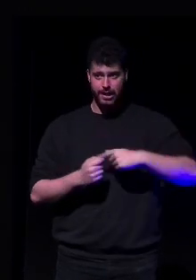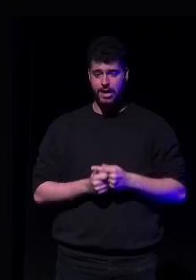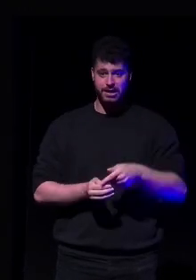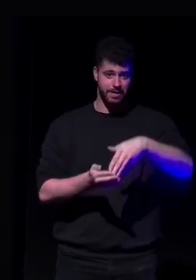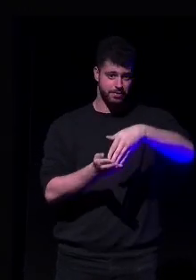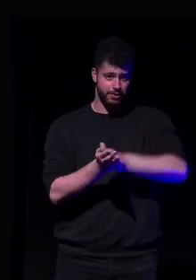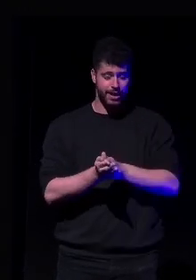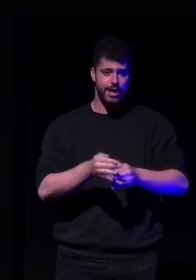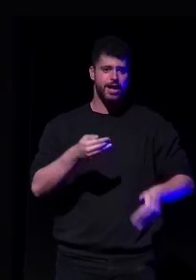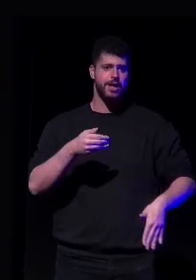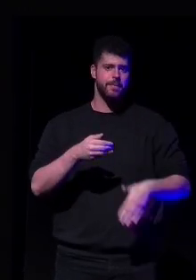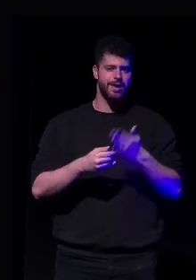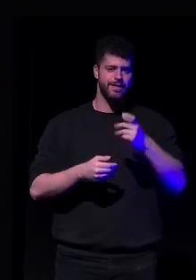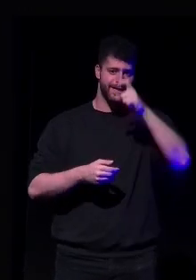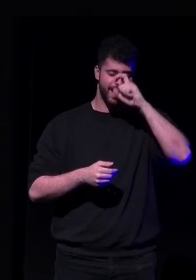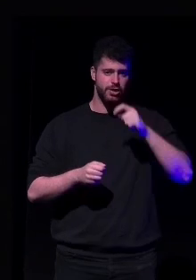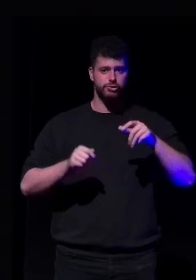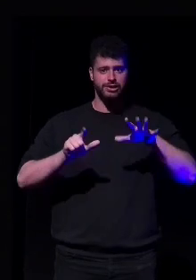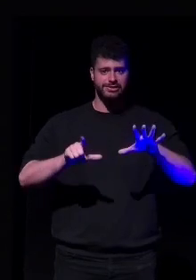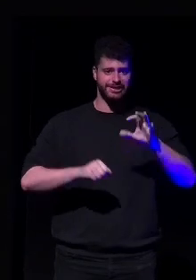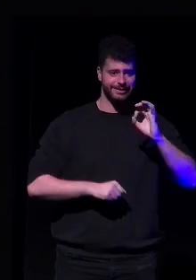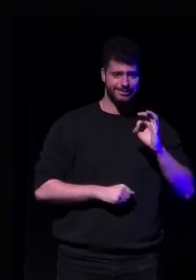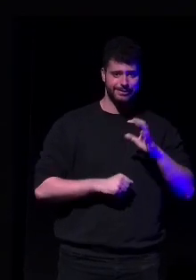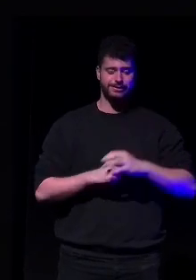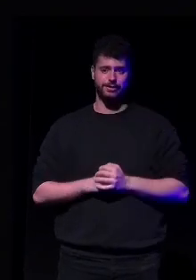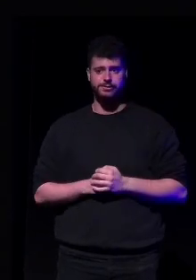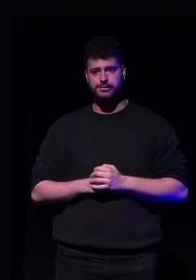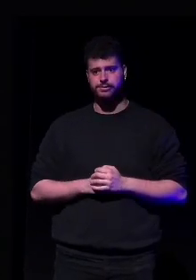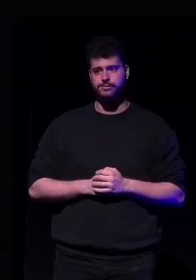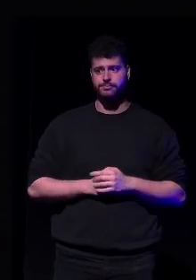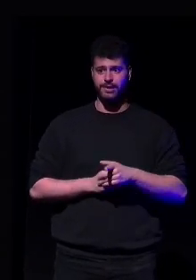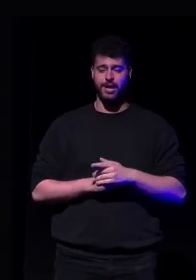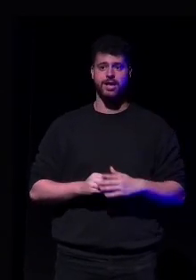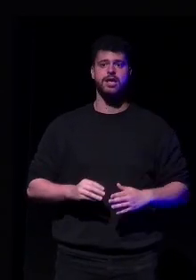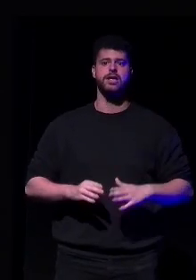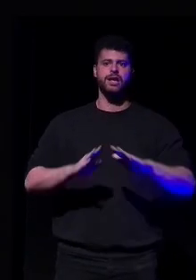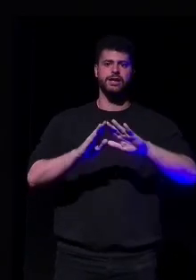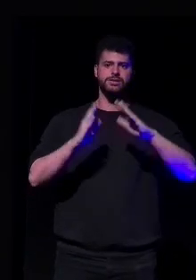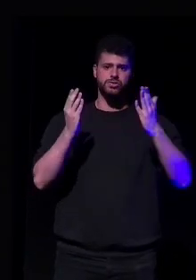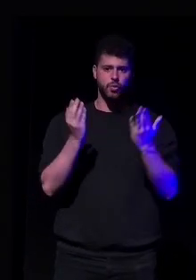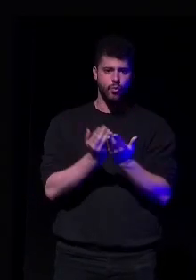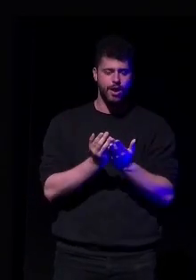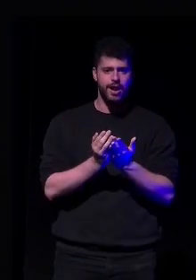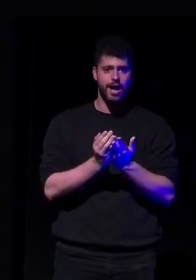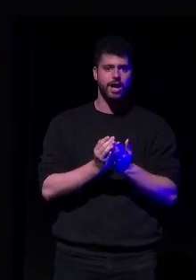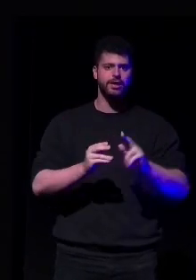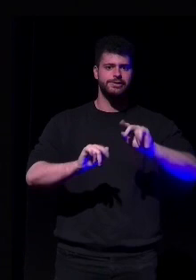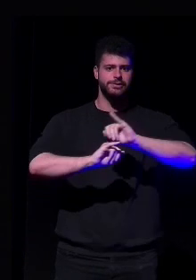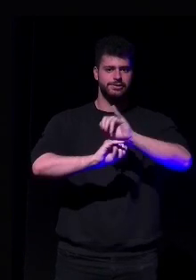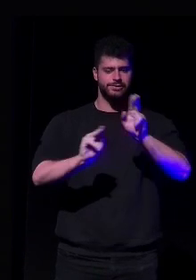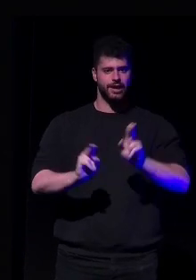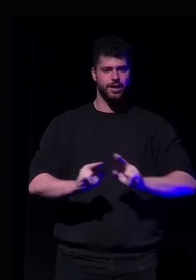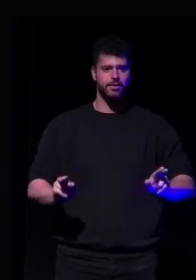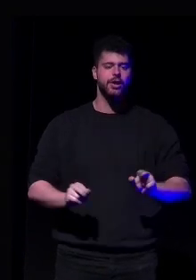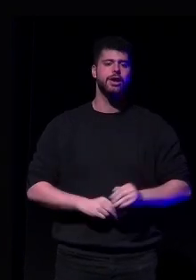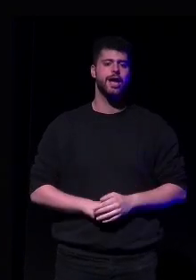anys 70 a París. Dos estudiants de l'Escola Internacional de Comerç de París han de presentar el seu projecte